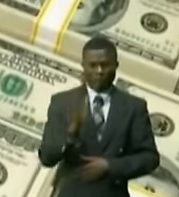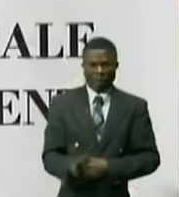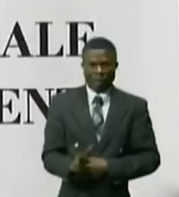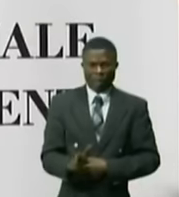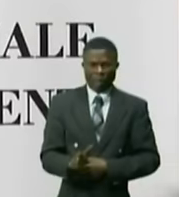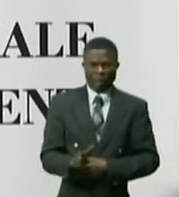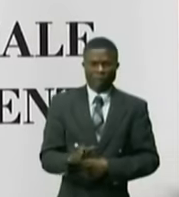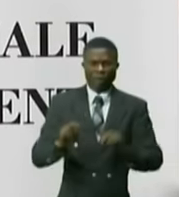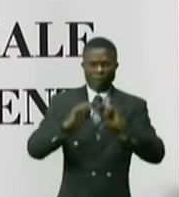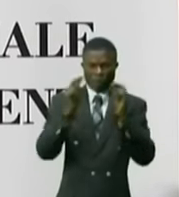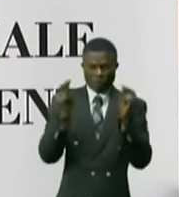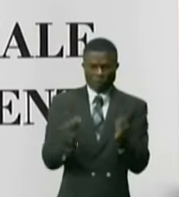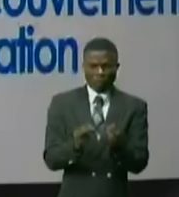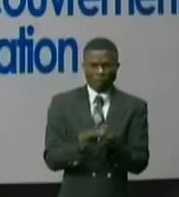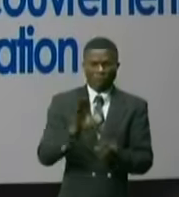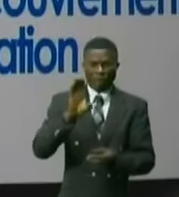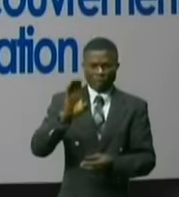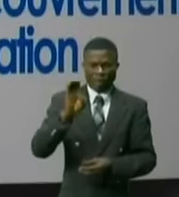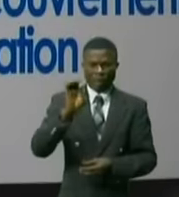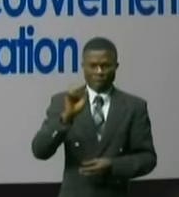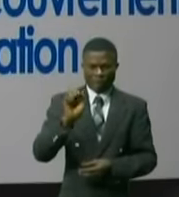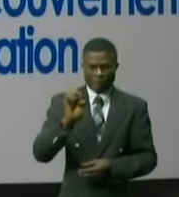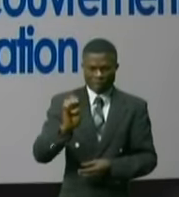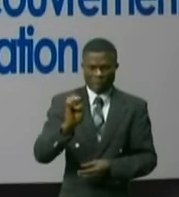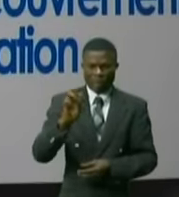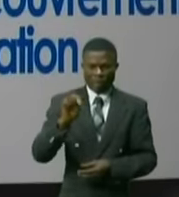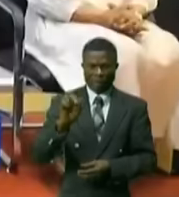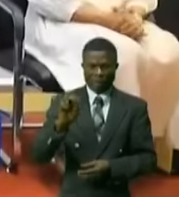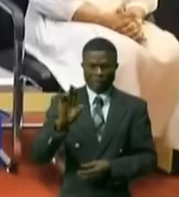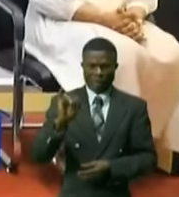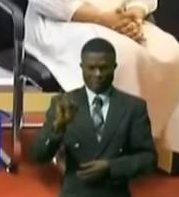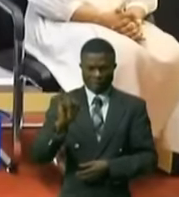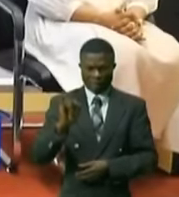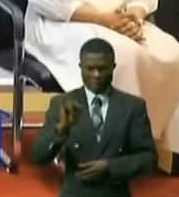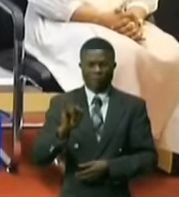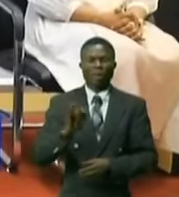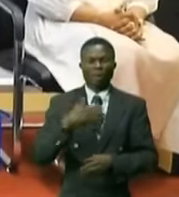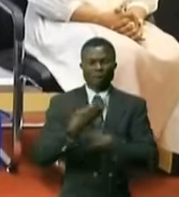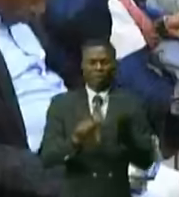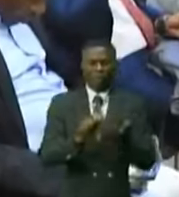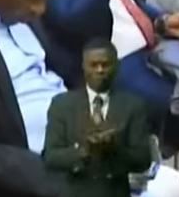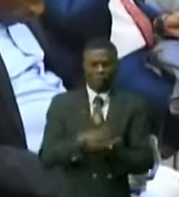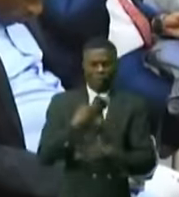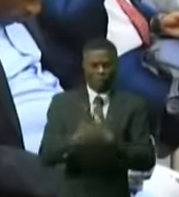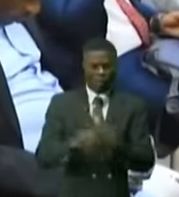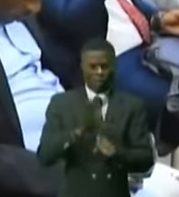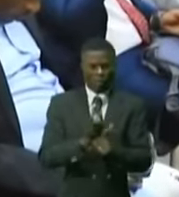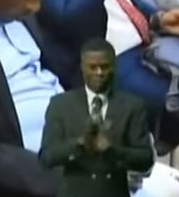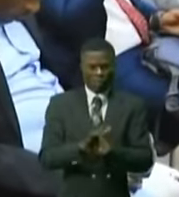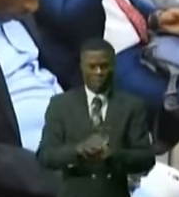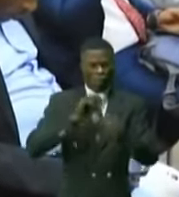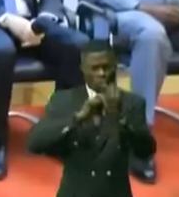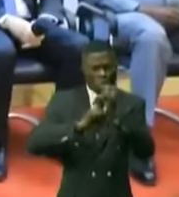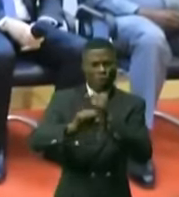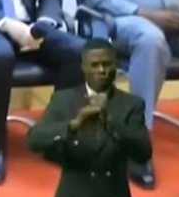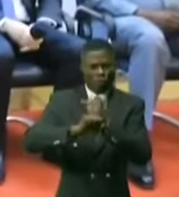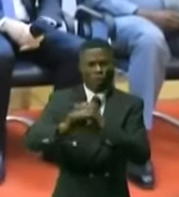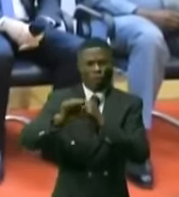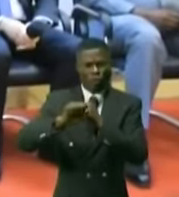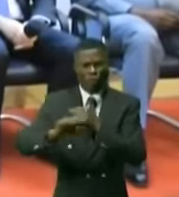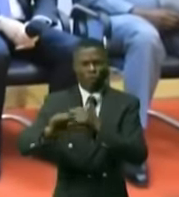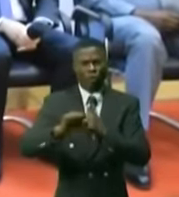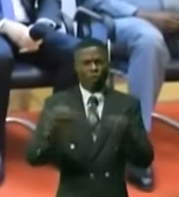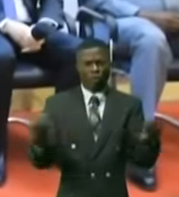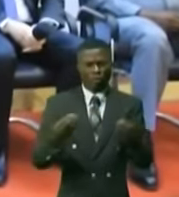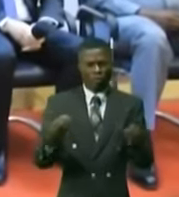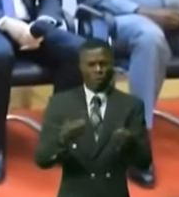La CNRF, qui a reçu mission de juguler ce fléau du siècle, multiplie de croisades de sensibilisation à